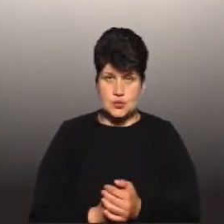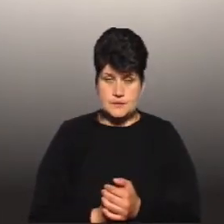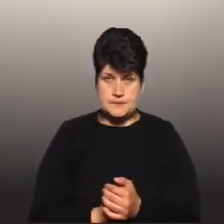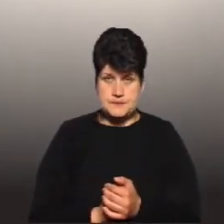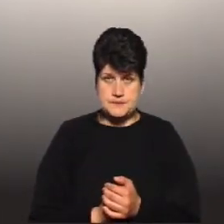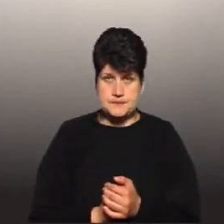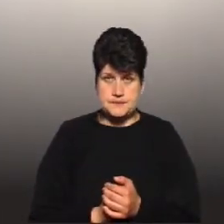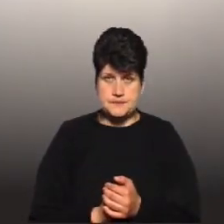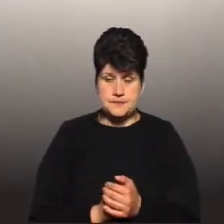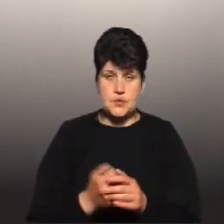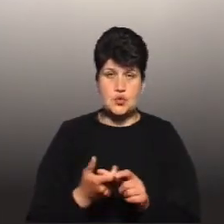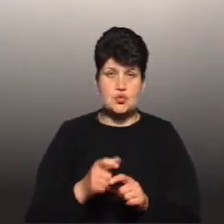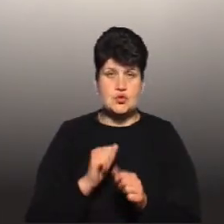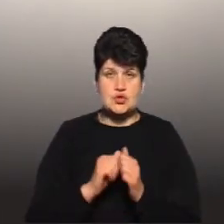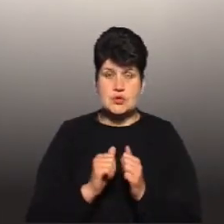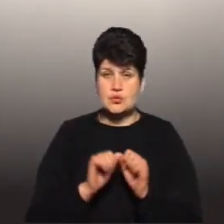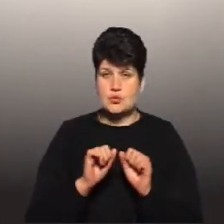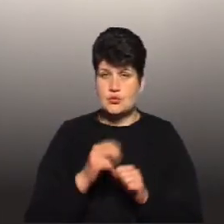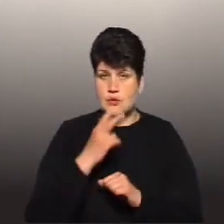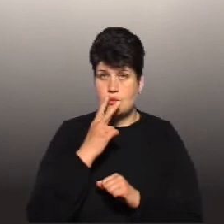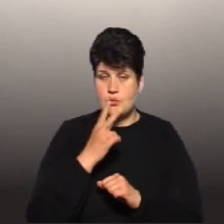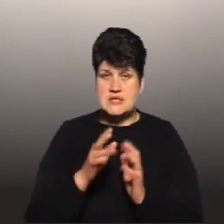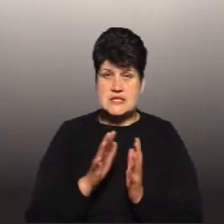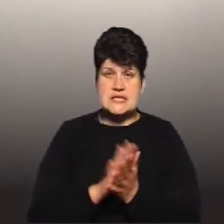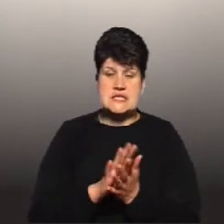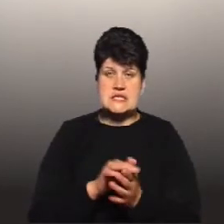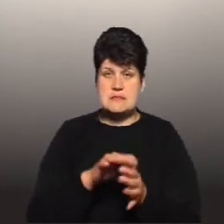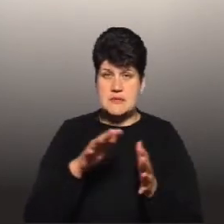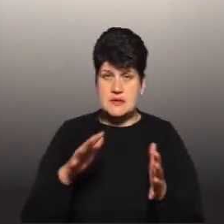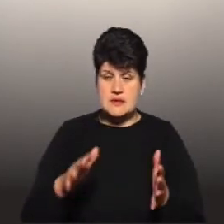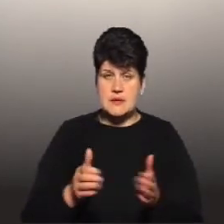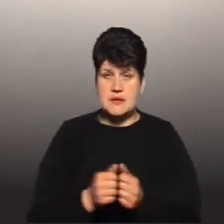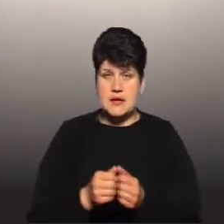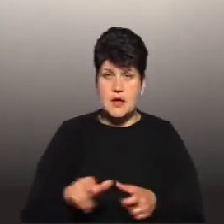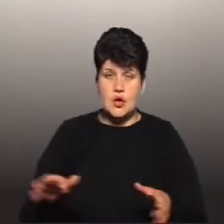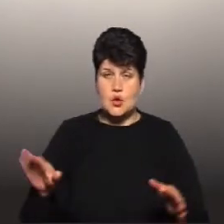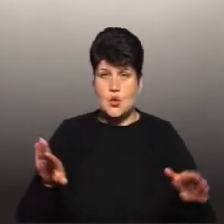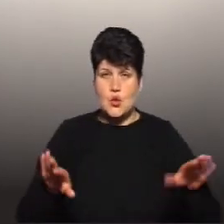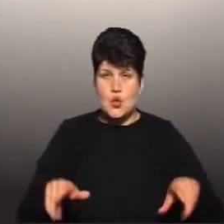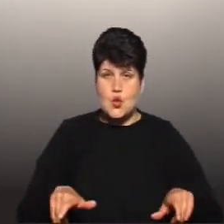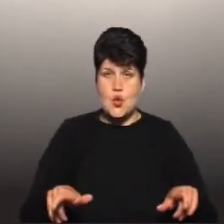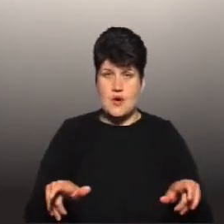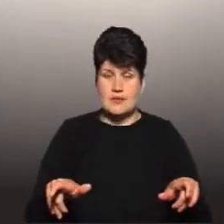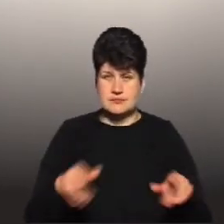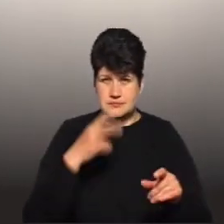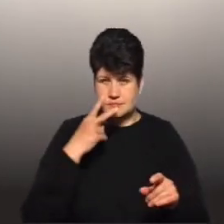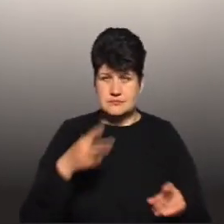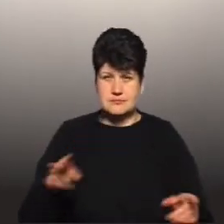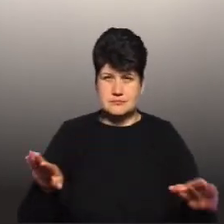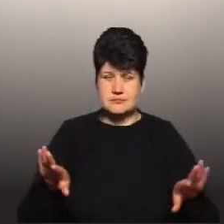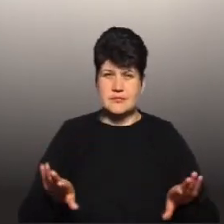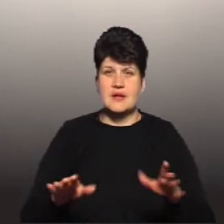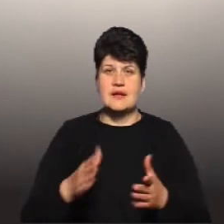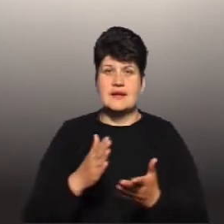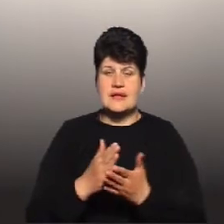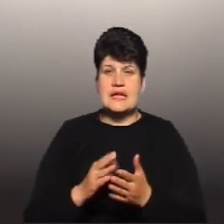дуже часто можна побачити сміття в придорожних смугах. Придорожні смуги знаходяться на балансі